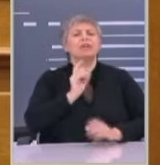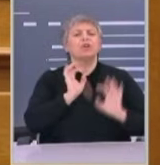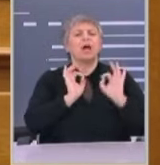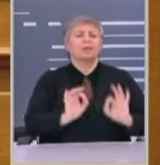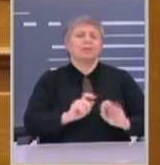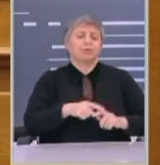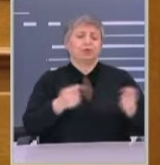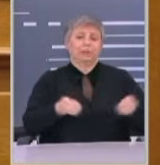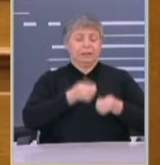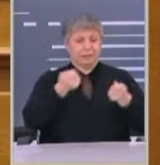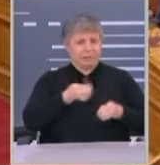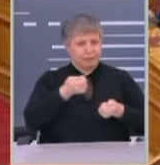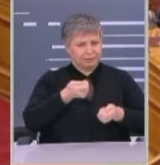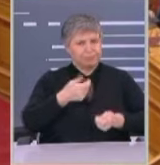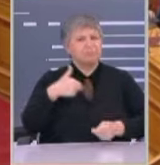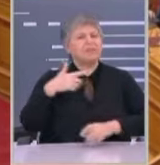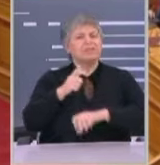Για τους συναδέλφους.